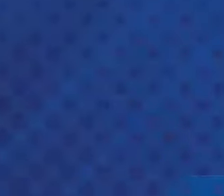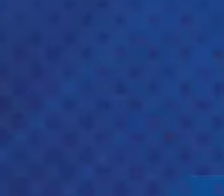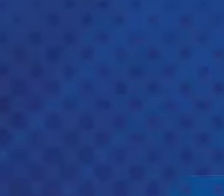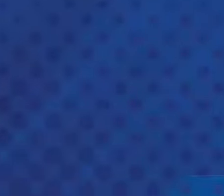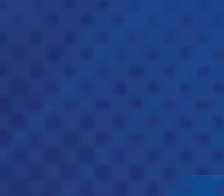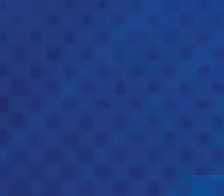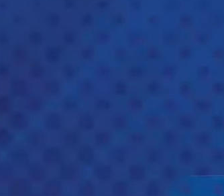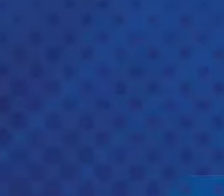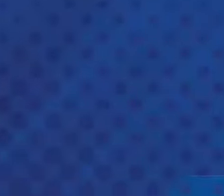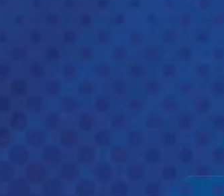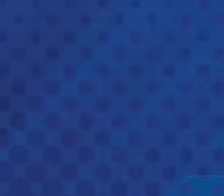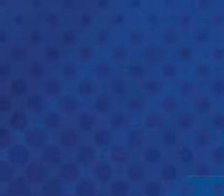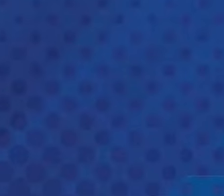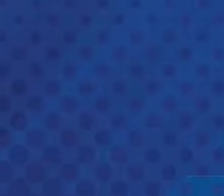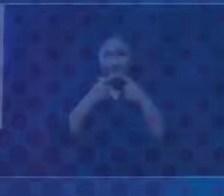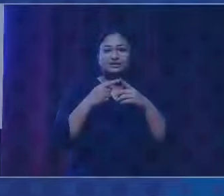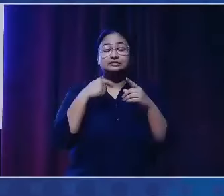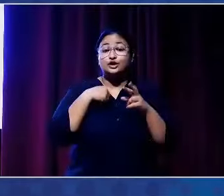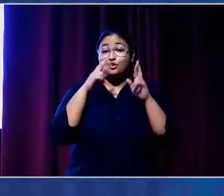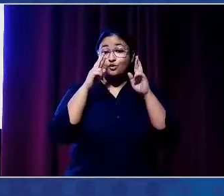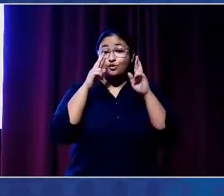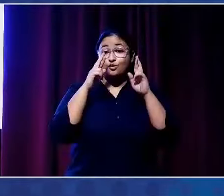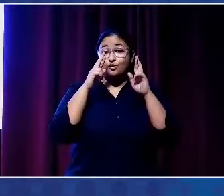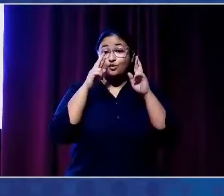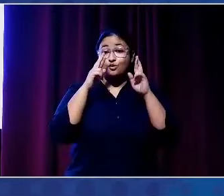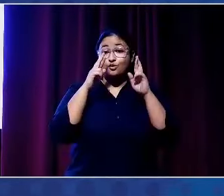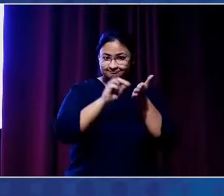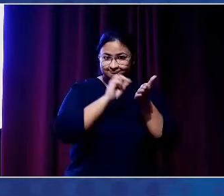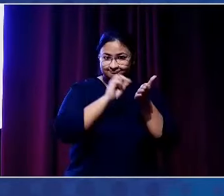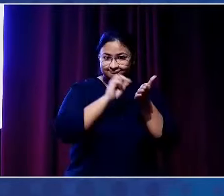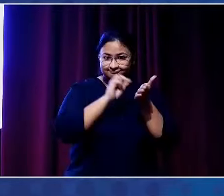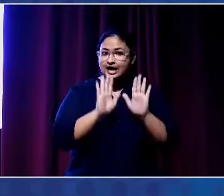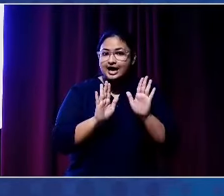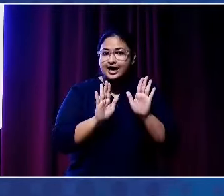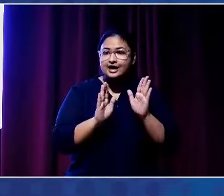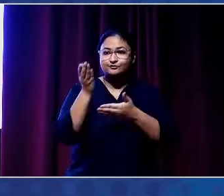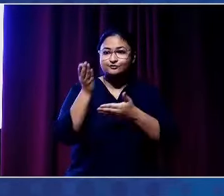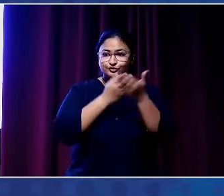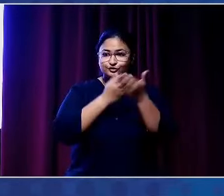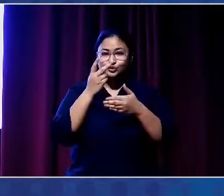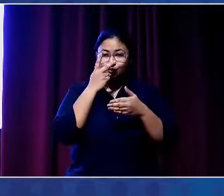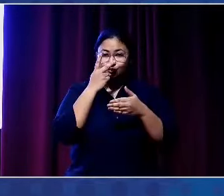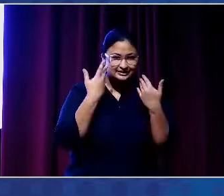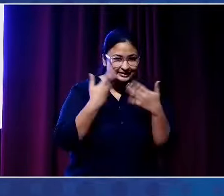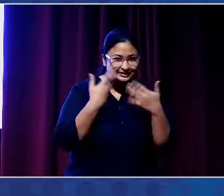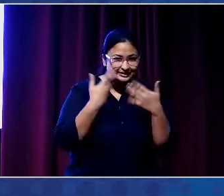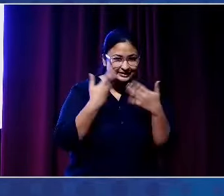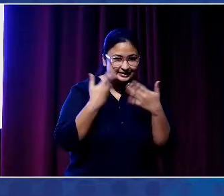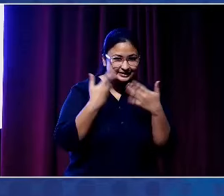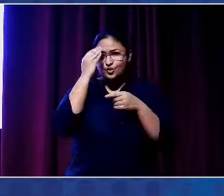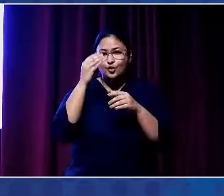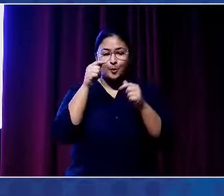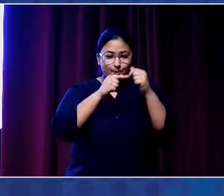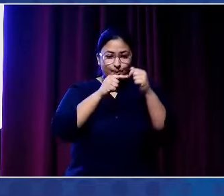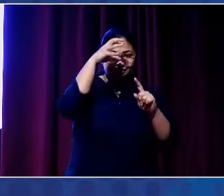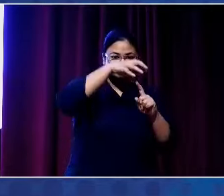मोर, एंड आई एम श्योर ऑल ऑफ यू हैव बीन राइटिंग अबाउट इट, ऑल ऑफ यू हैव विजिटेड द ग्राउंड ऑल्सो, सीन द पोलिंग स्टेशन